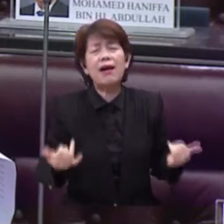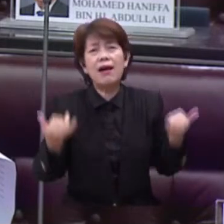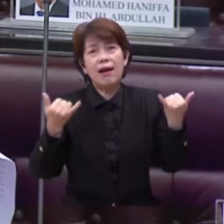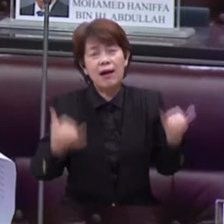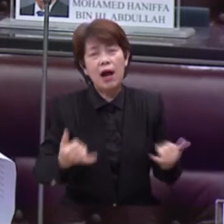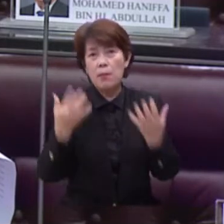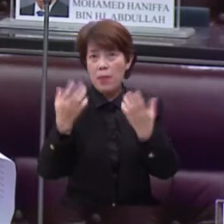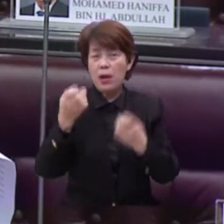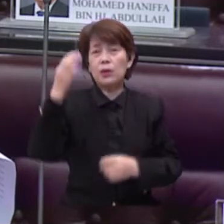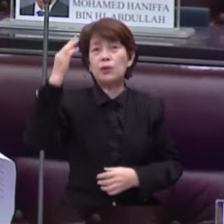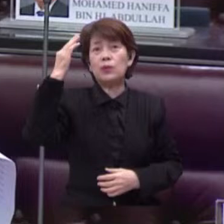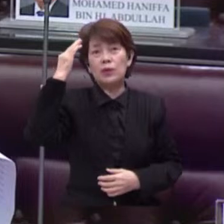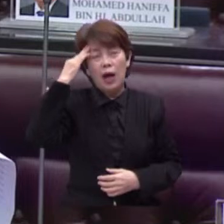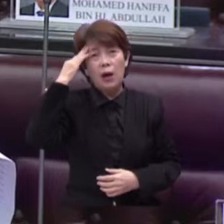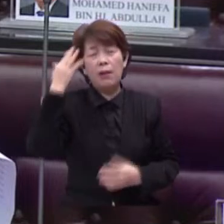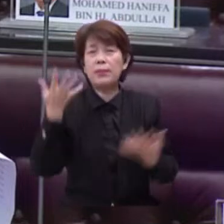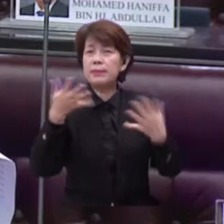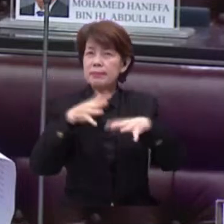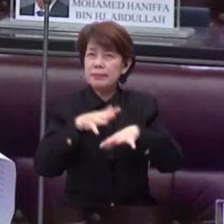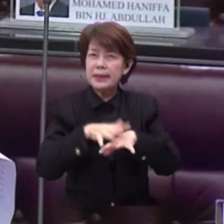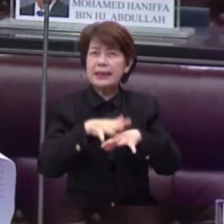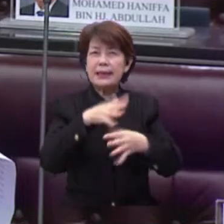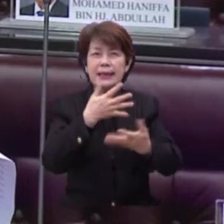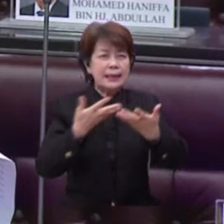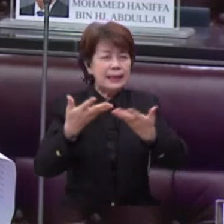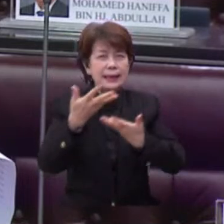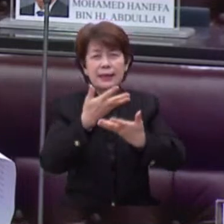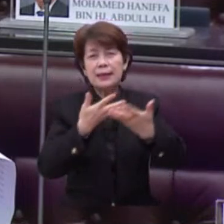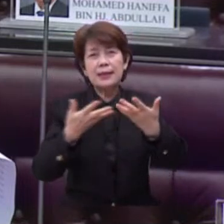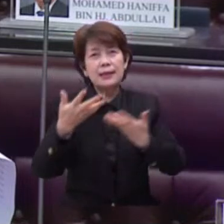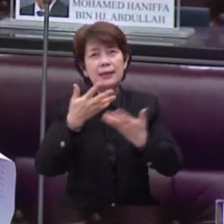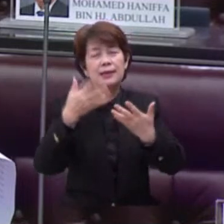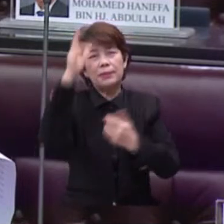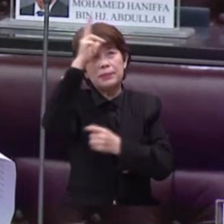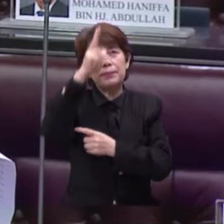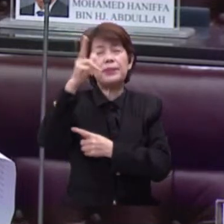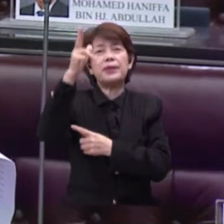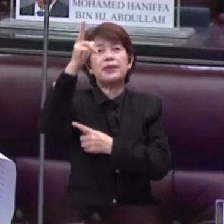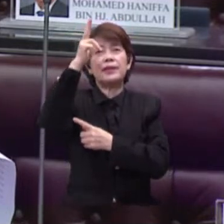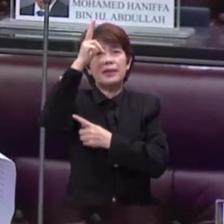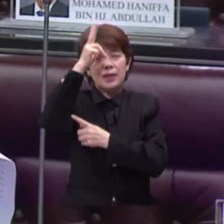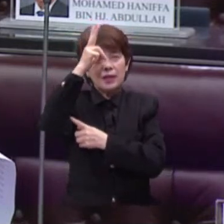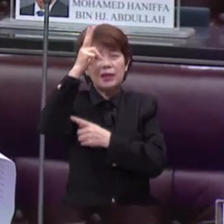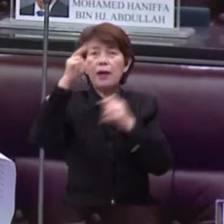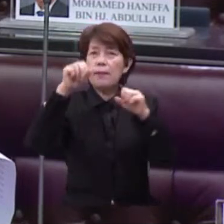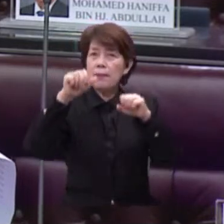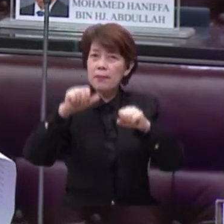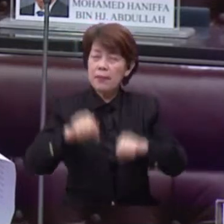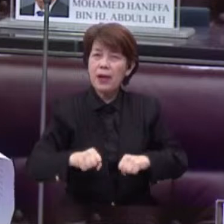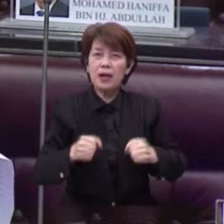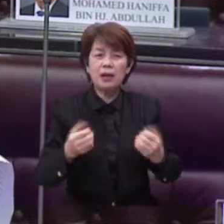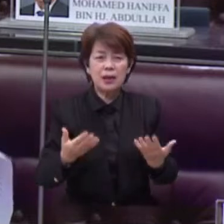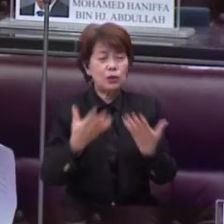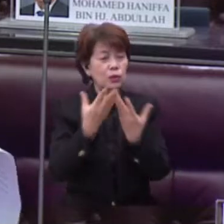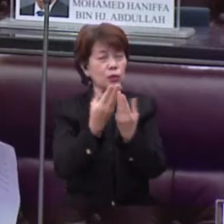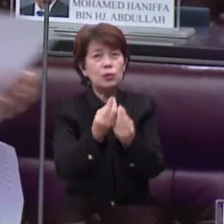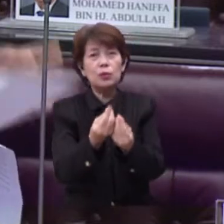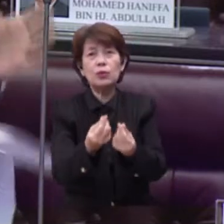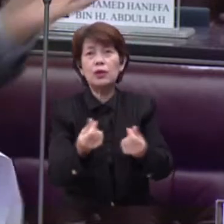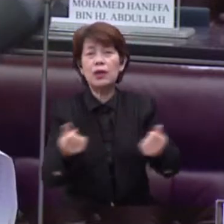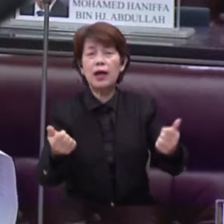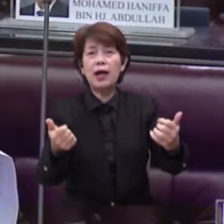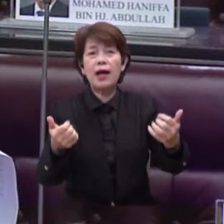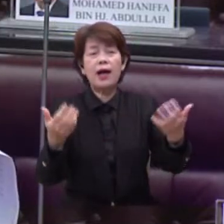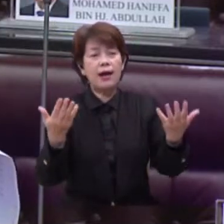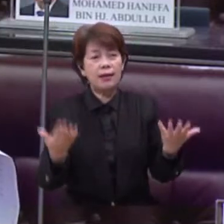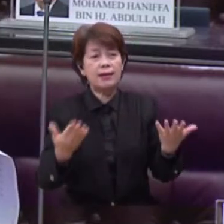langkah intervensi yang telah dilakukan oleh pihak kerajaan bagi membendung permasalahan ini saya ucap